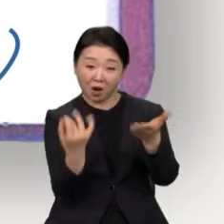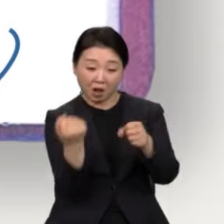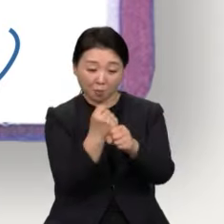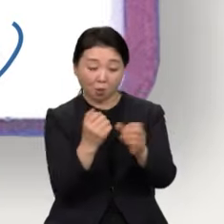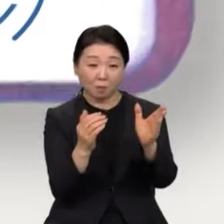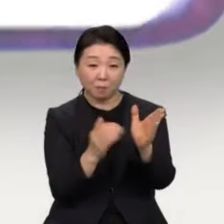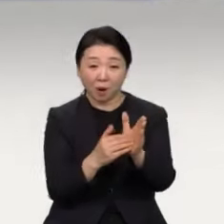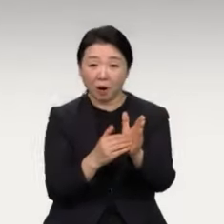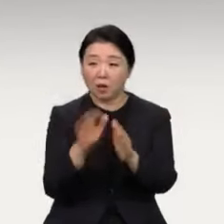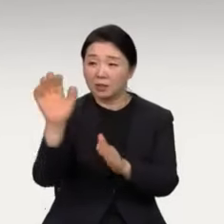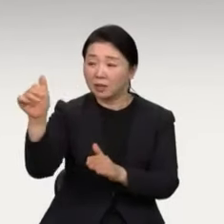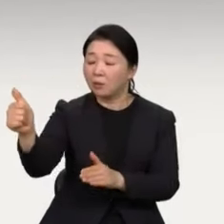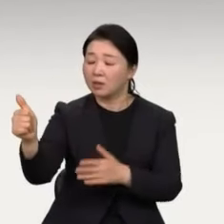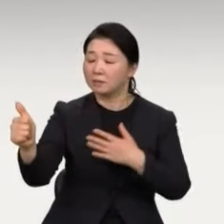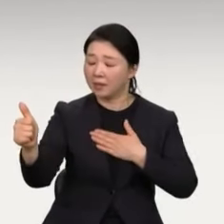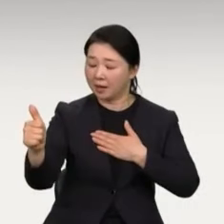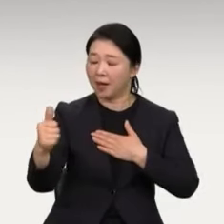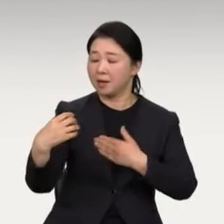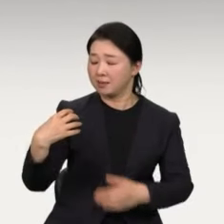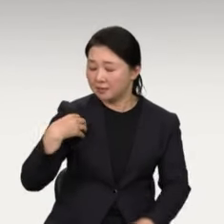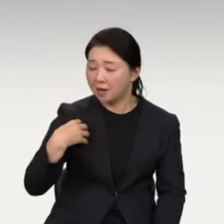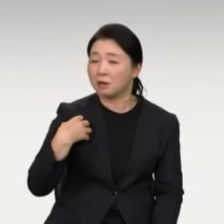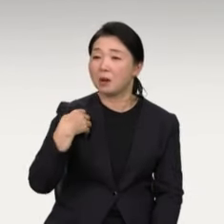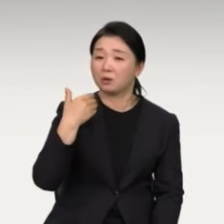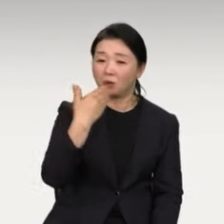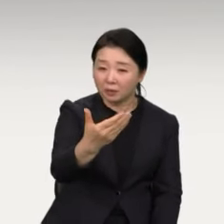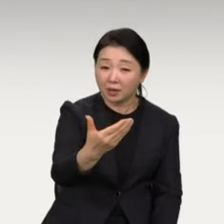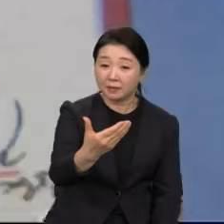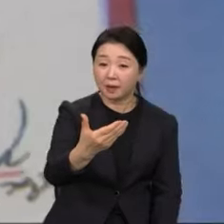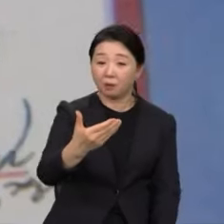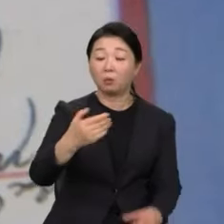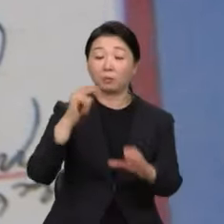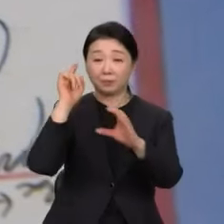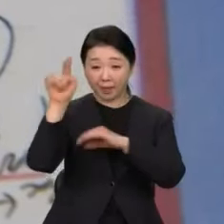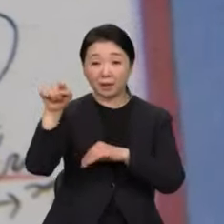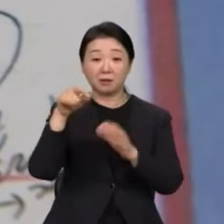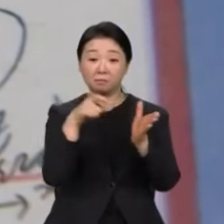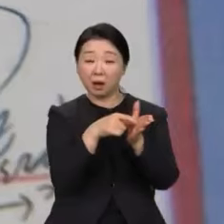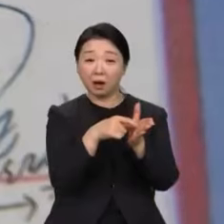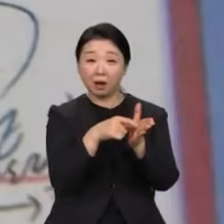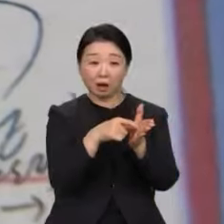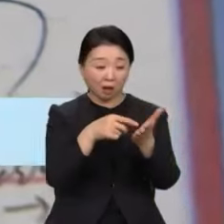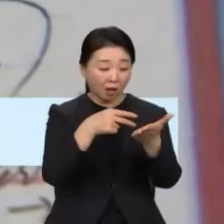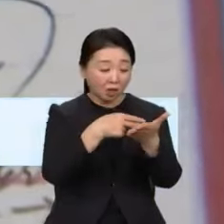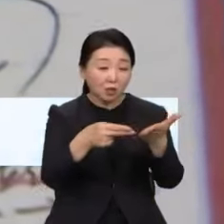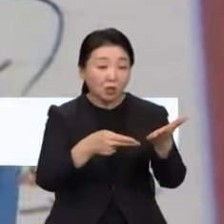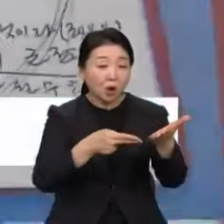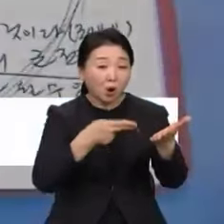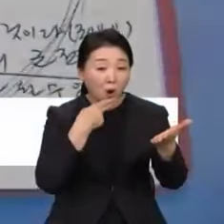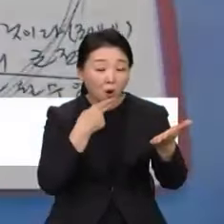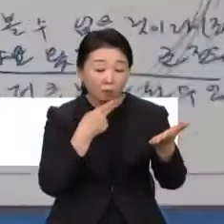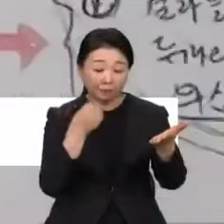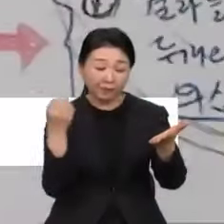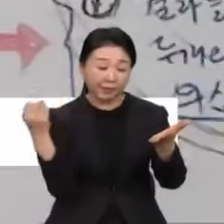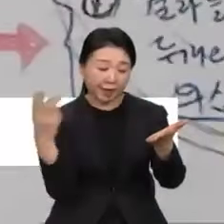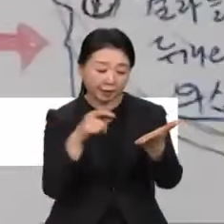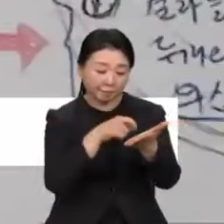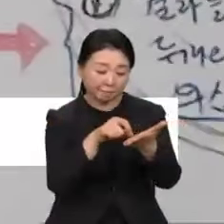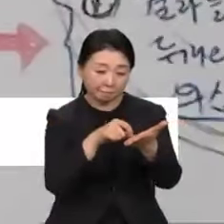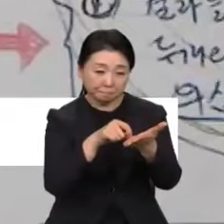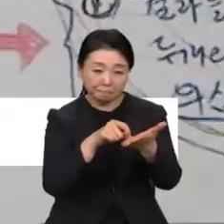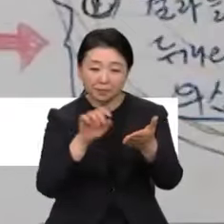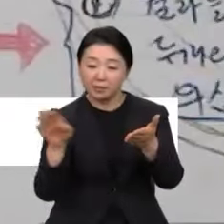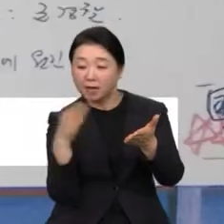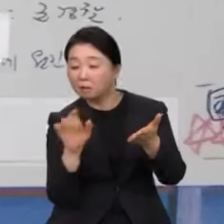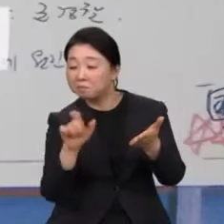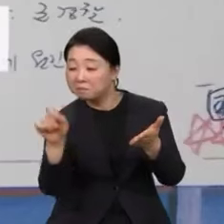장관님, 제가 책임지고 넘기겠다. 내일이라고 돼 있습니다. 지우지 않은 부분은 조금 더 다듬어 다른 페이지에 옮겨